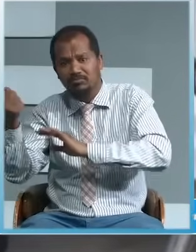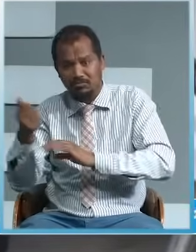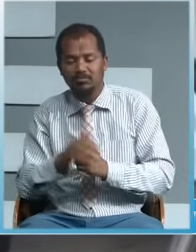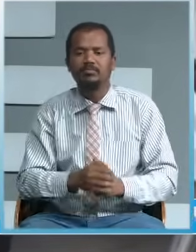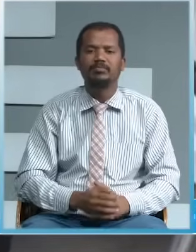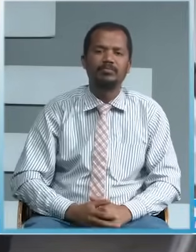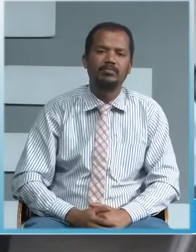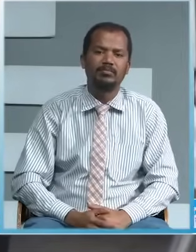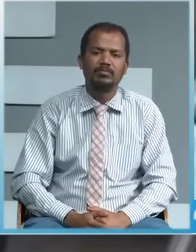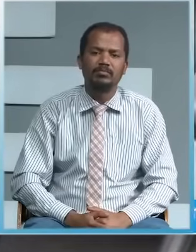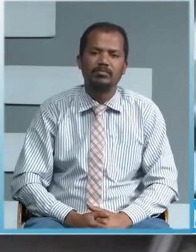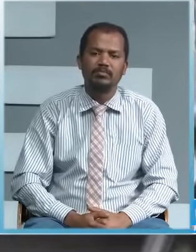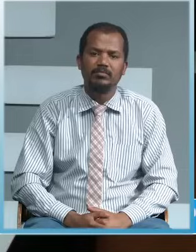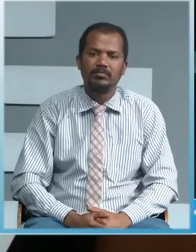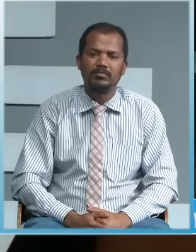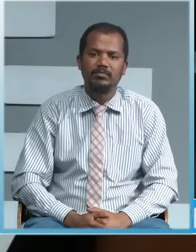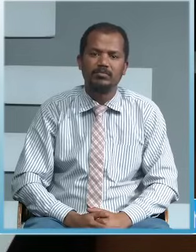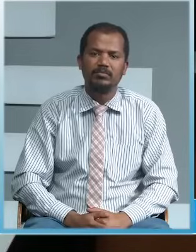ለመሰደድ ተዳርገዋል።